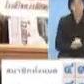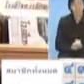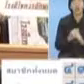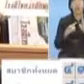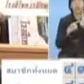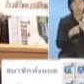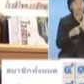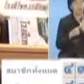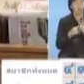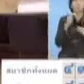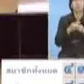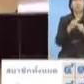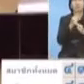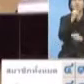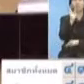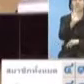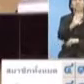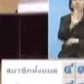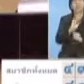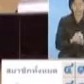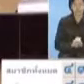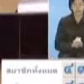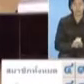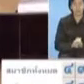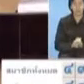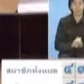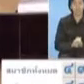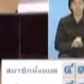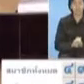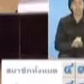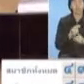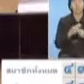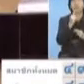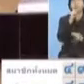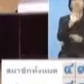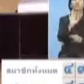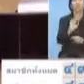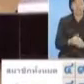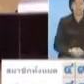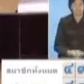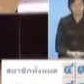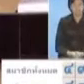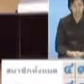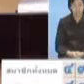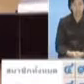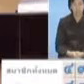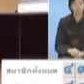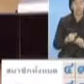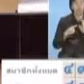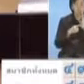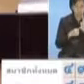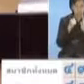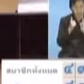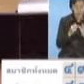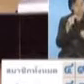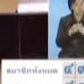วอย่างเนี่ยอย่าไปเอ่ยชื่อเลยครับนะท่านะ ท่านหยิบยกได้แต่อย่าไป